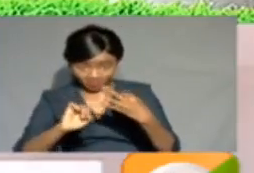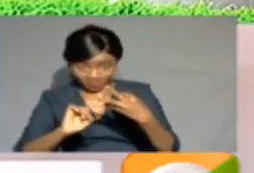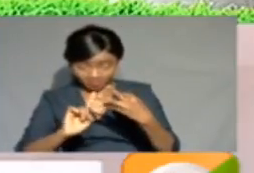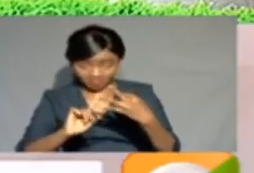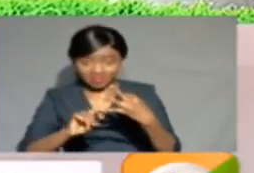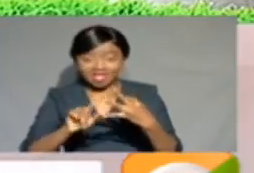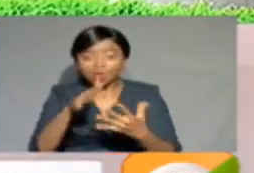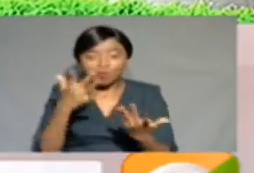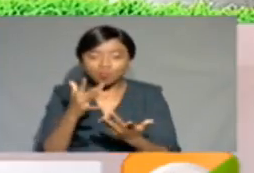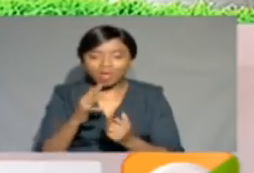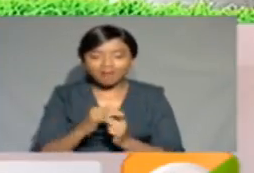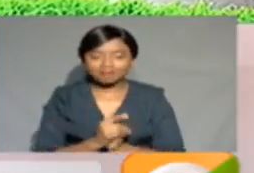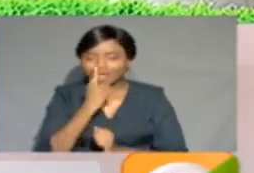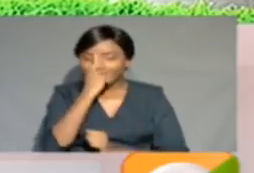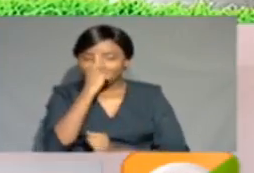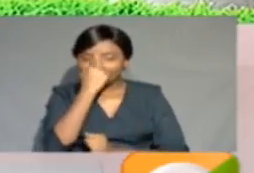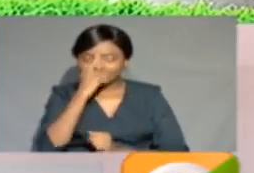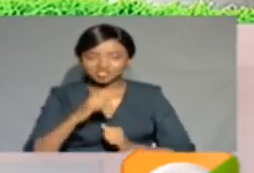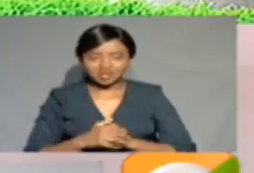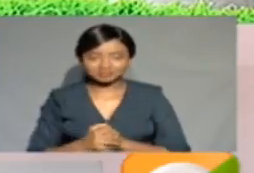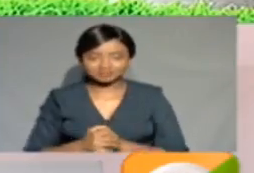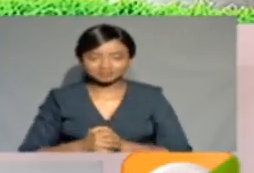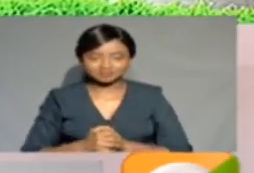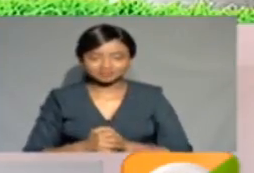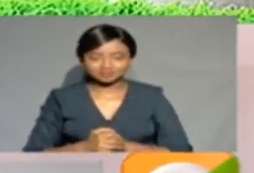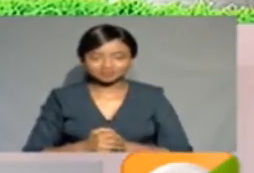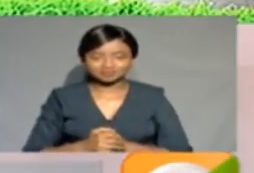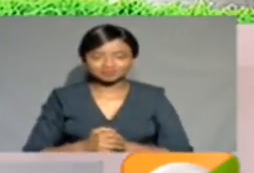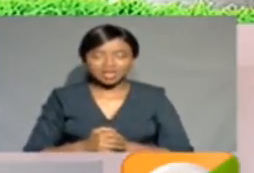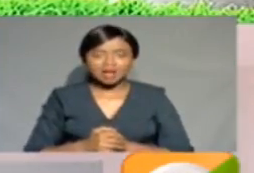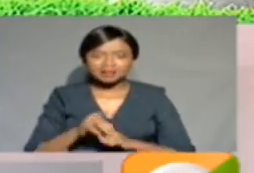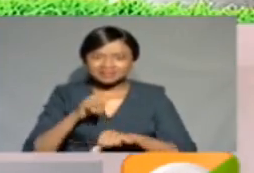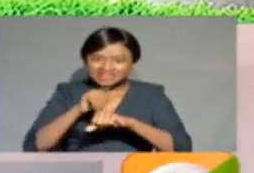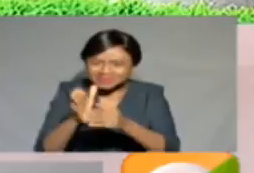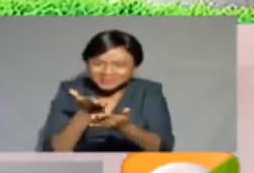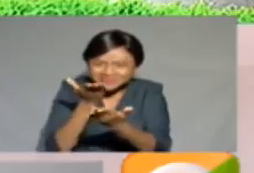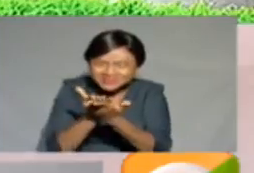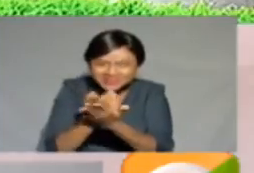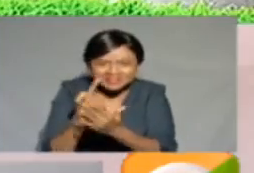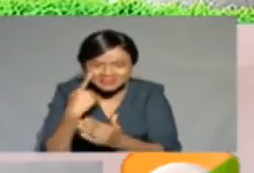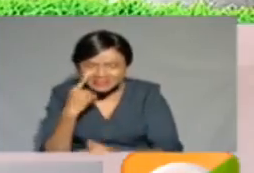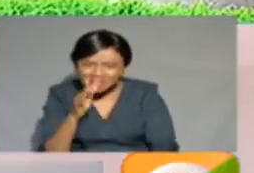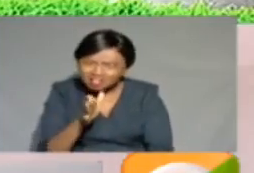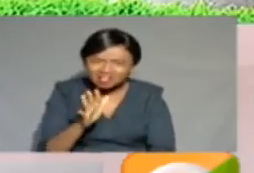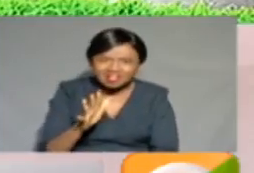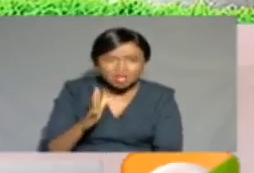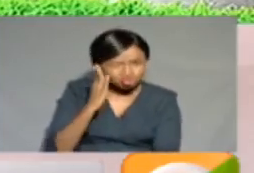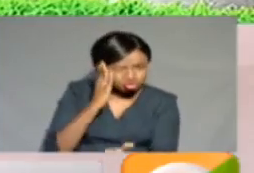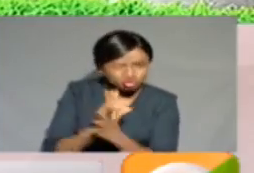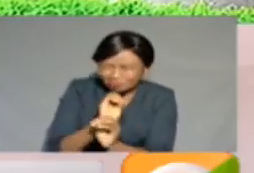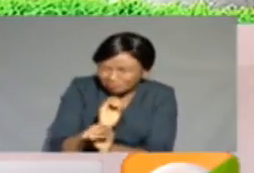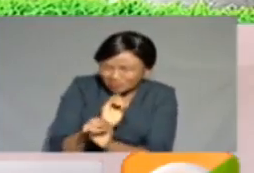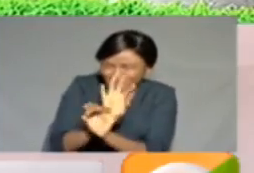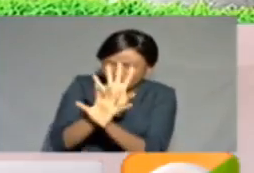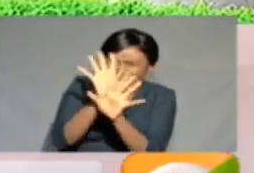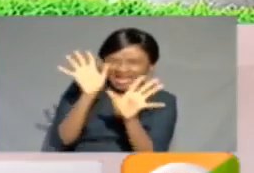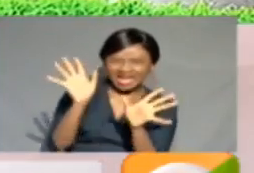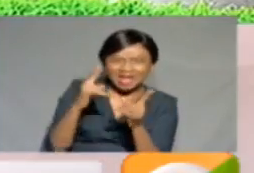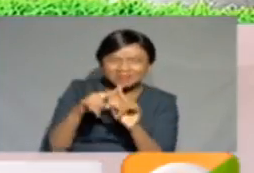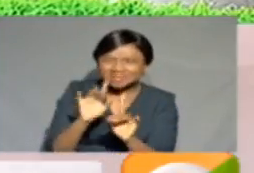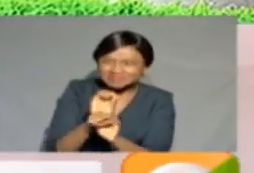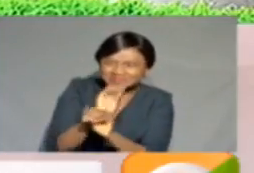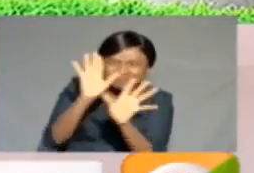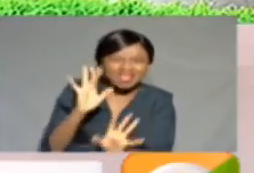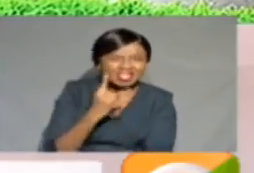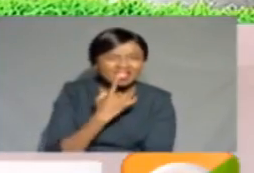ya Asia. Akifika kule anapata ndani ndio kuna mwangaza, lakini mwangaza mwekundu mwekundu na